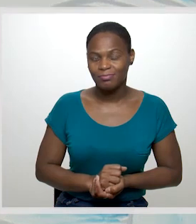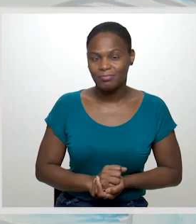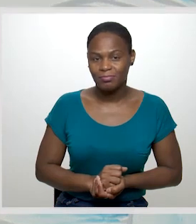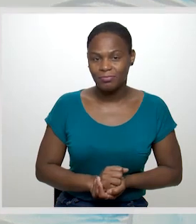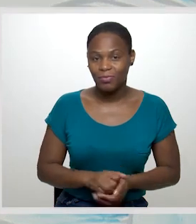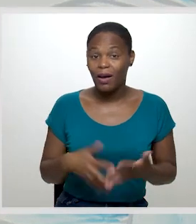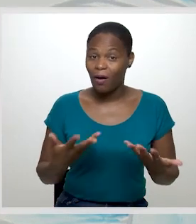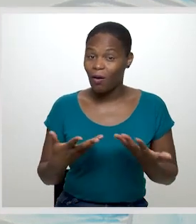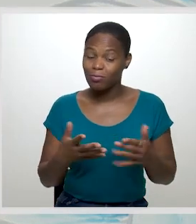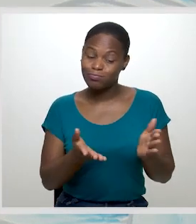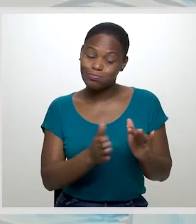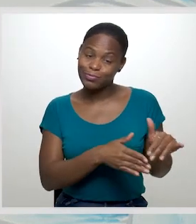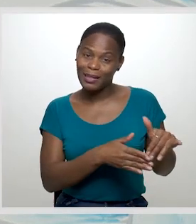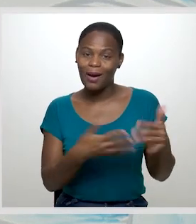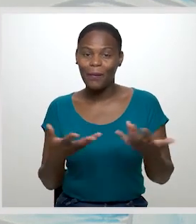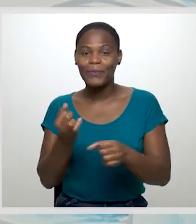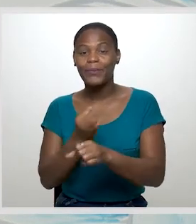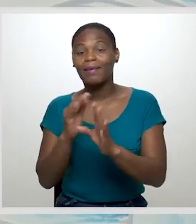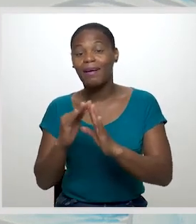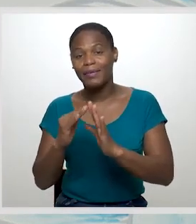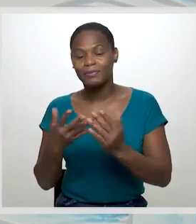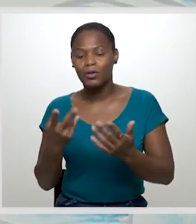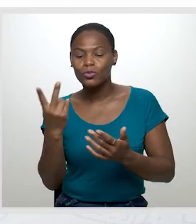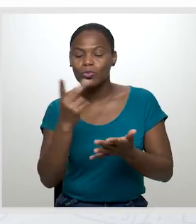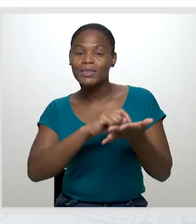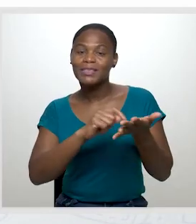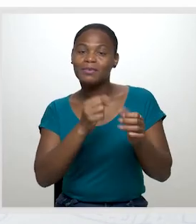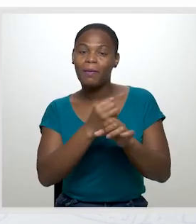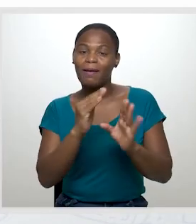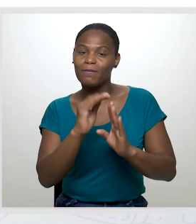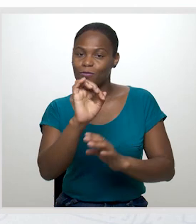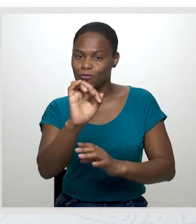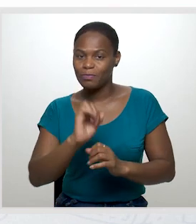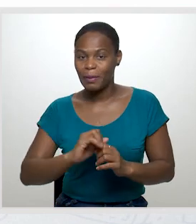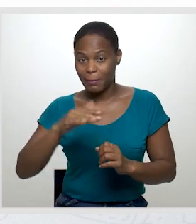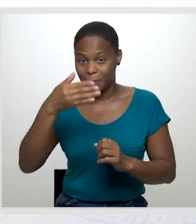Tu auras 2 exercices pour tes devoirs. Le premier exercice, souligne